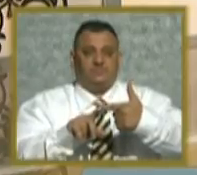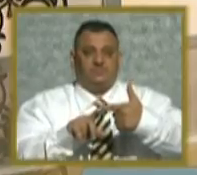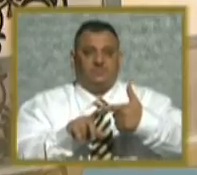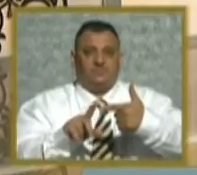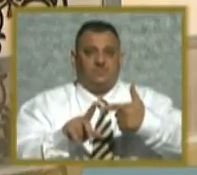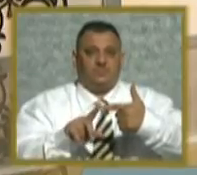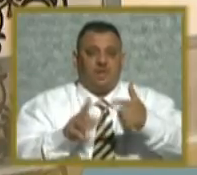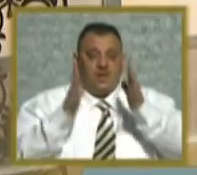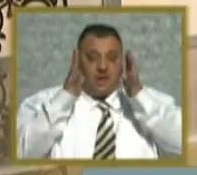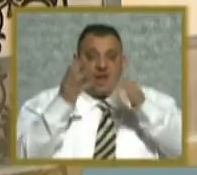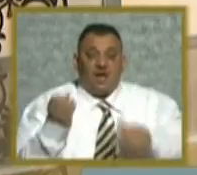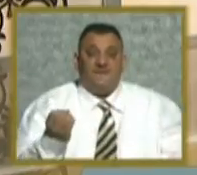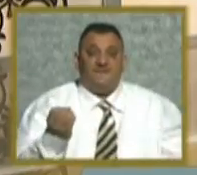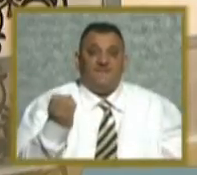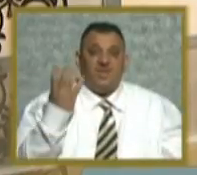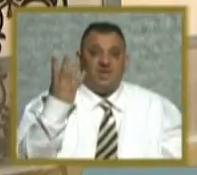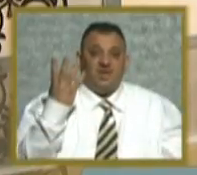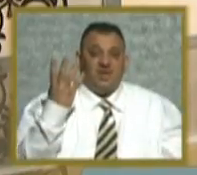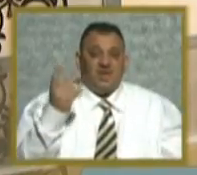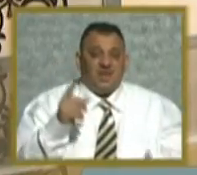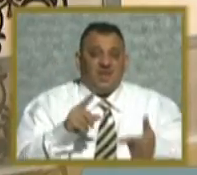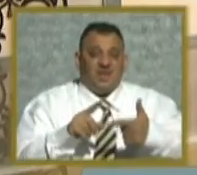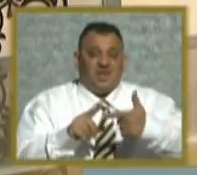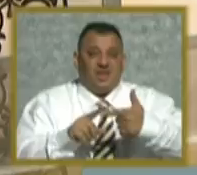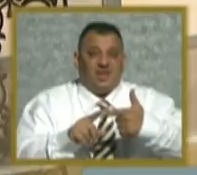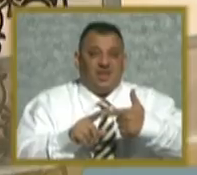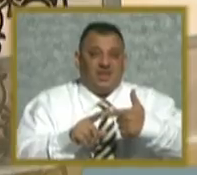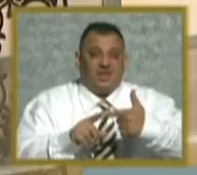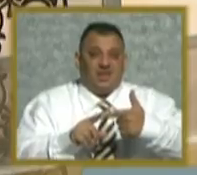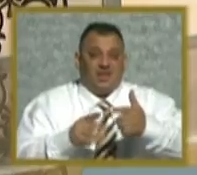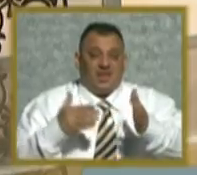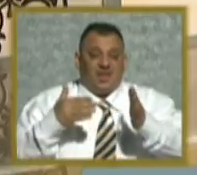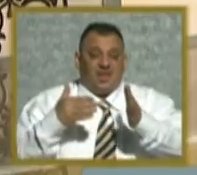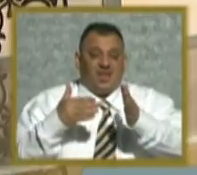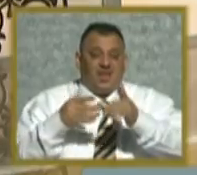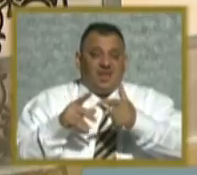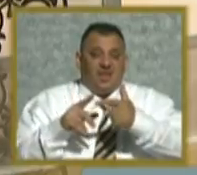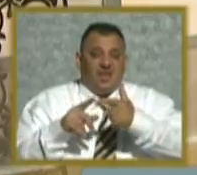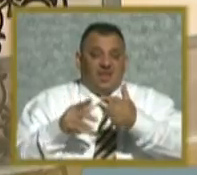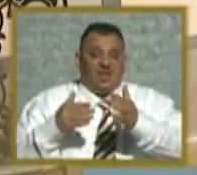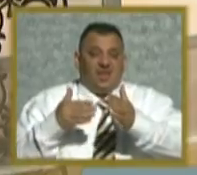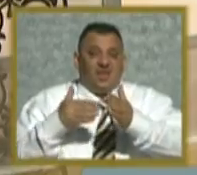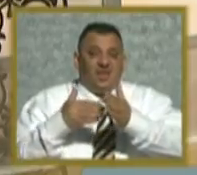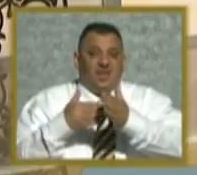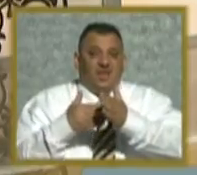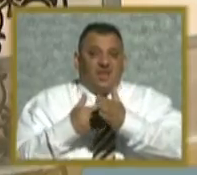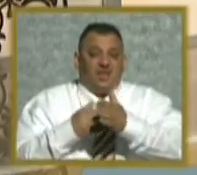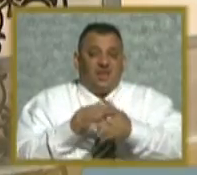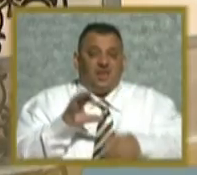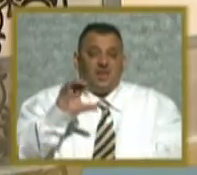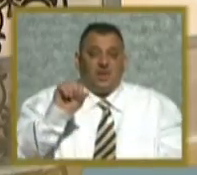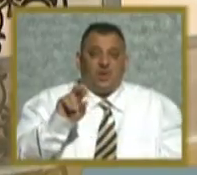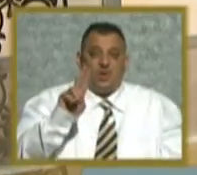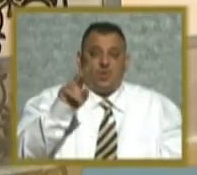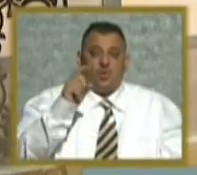صلاة الفجر زين، آخر يعني صلاة الشفع والوتر